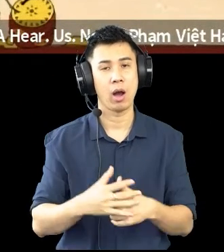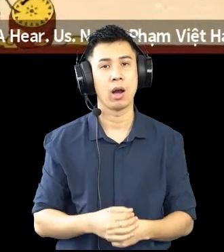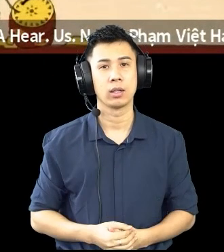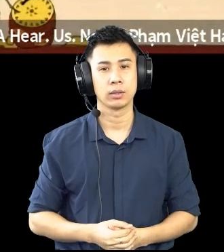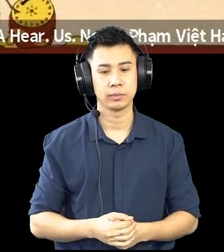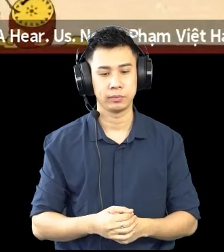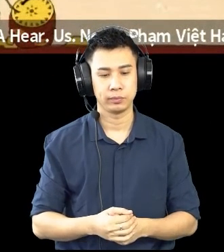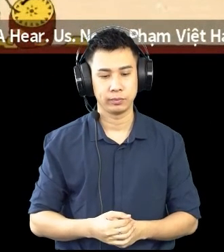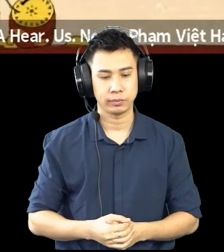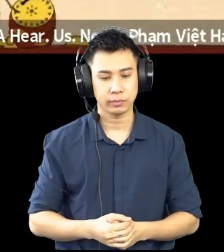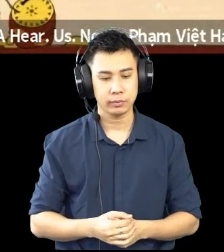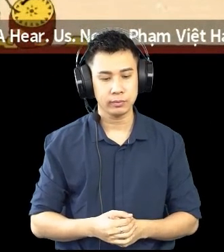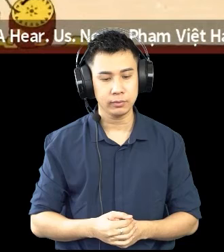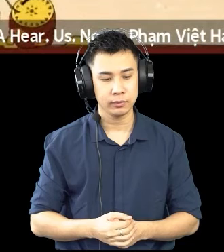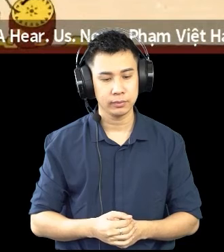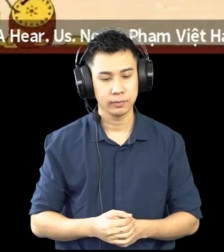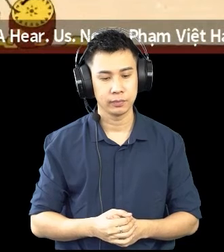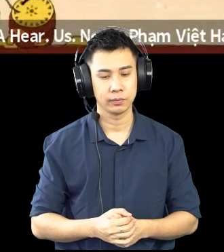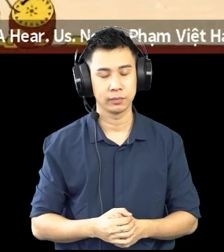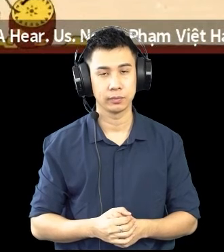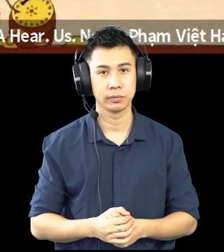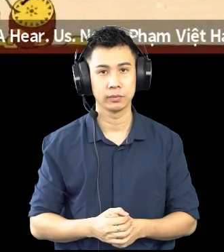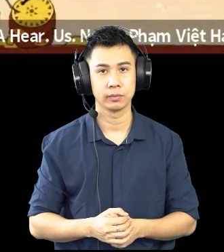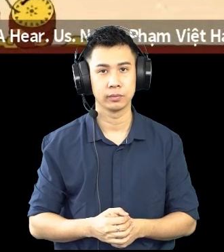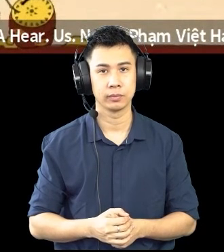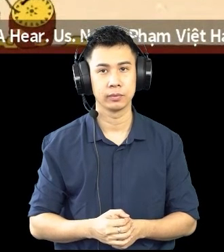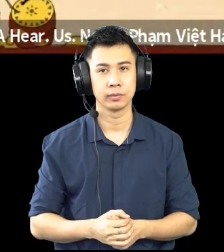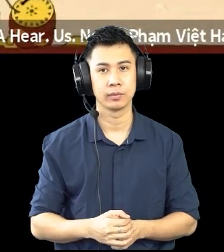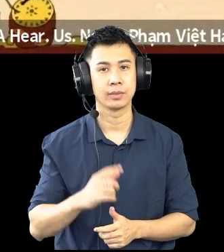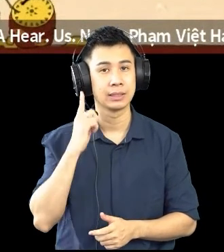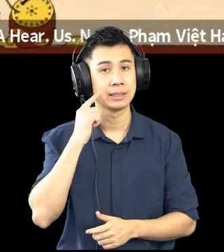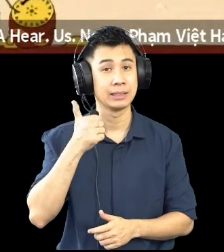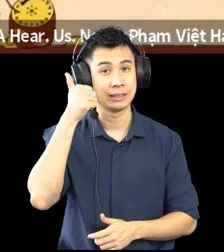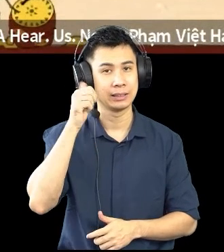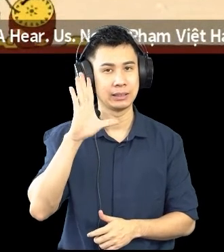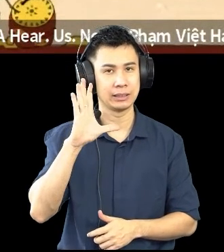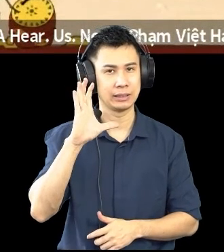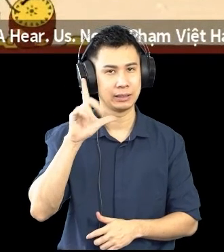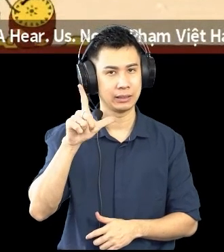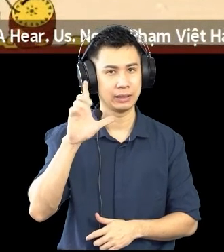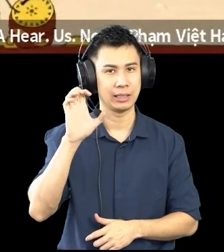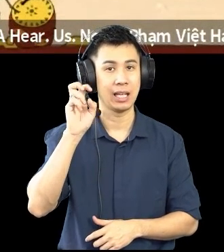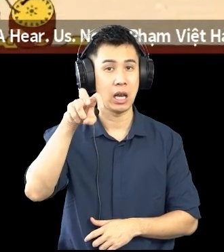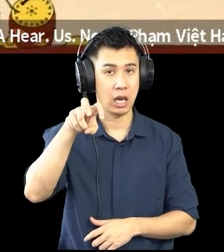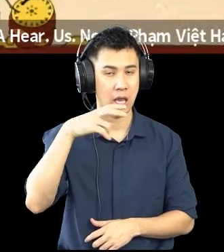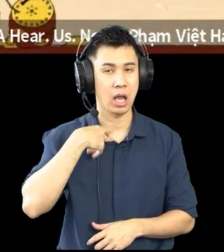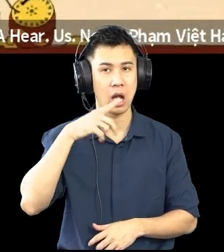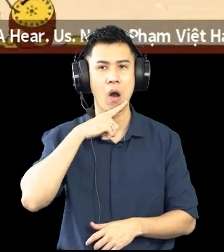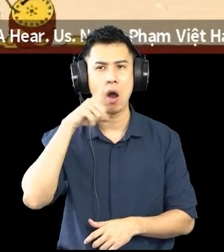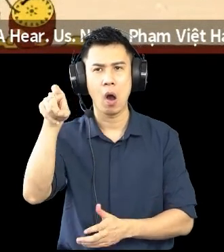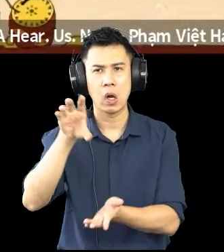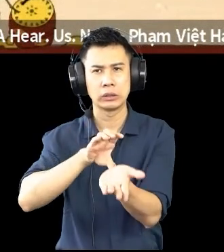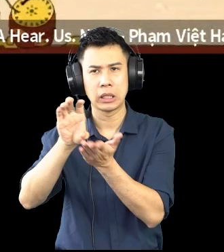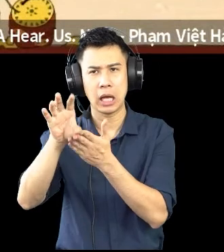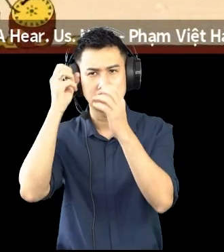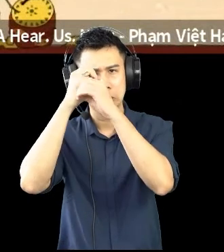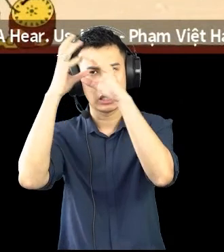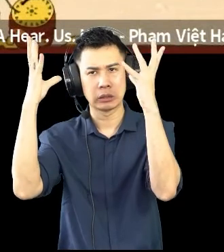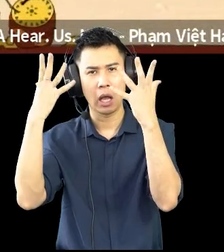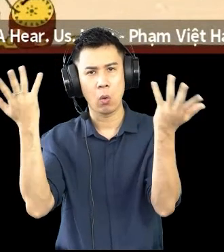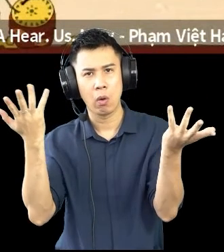đọc được không ạ? Từ chị Lưu Thị Thanh Lê ở Đại học Việt Nhật ạ. Mình có dự án, có hoạt động, có sáng kiến